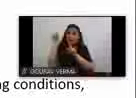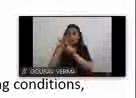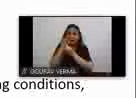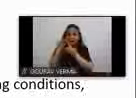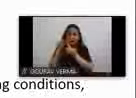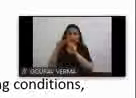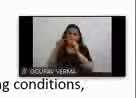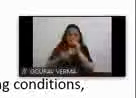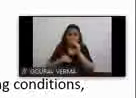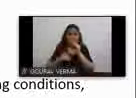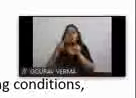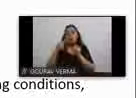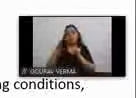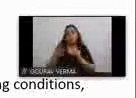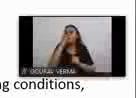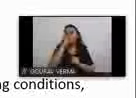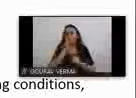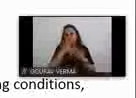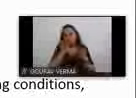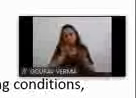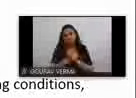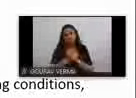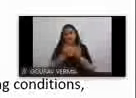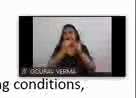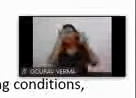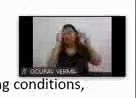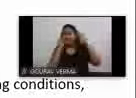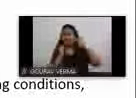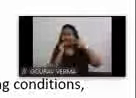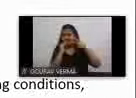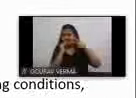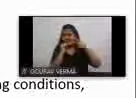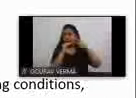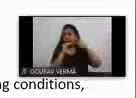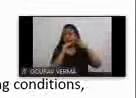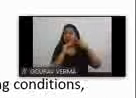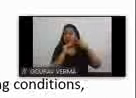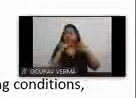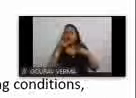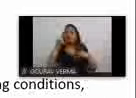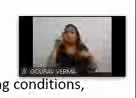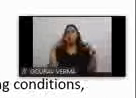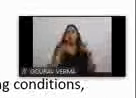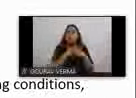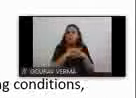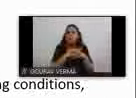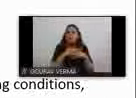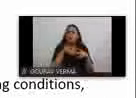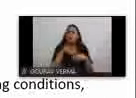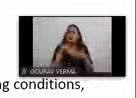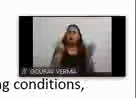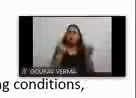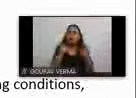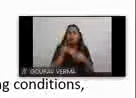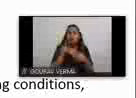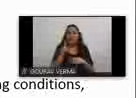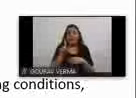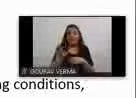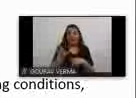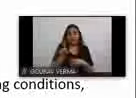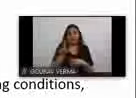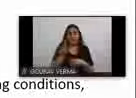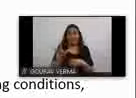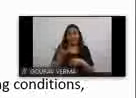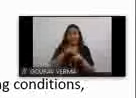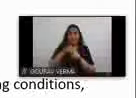ए पर्सन हैज दिस कंडीशन, जो विजुअल एक्यूटी है वो 6/18, जो भी लेटर्स आप देखते हो 6 meters के